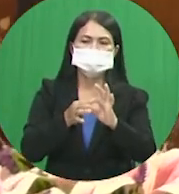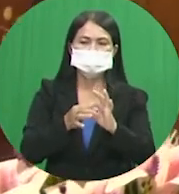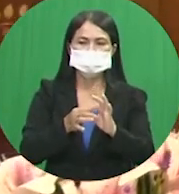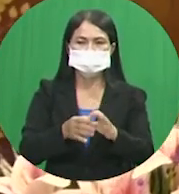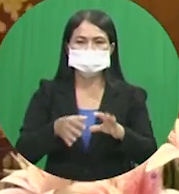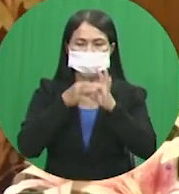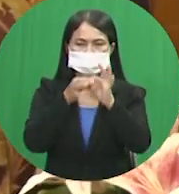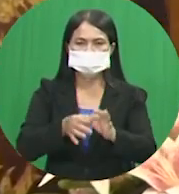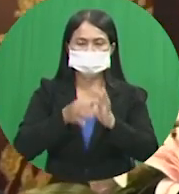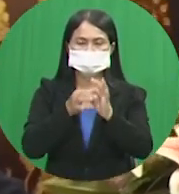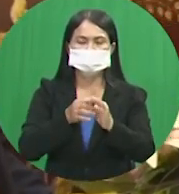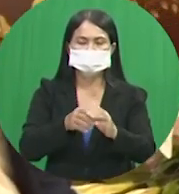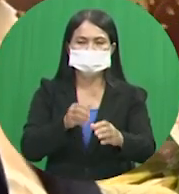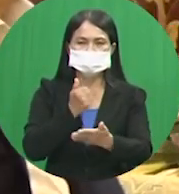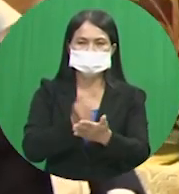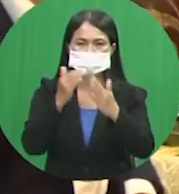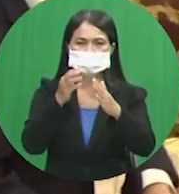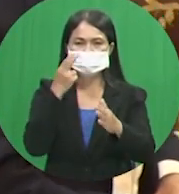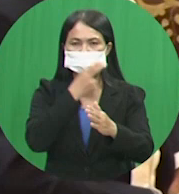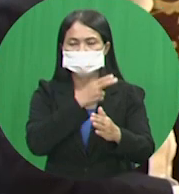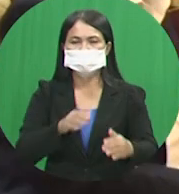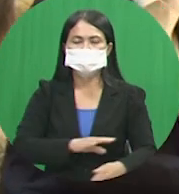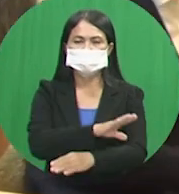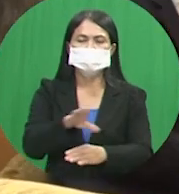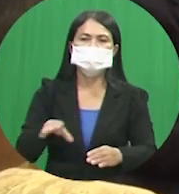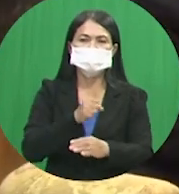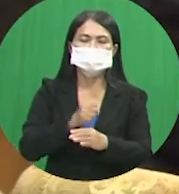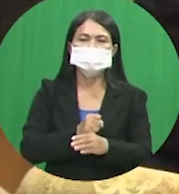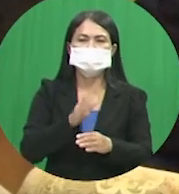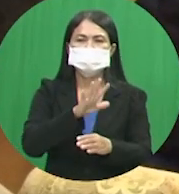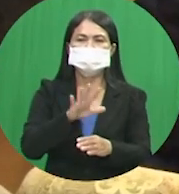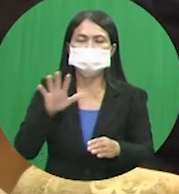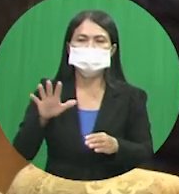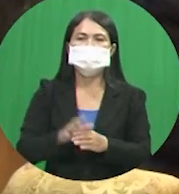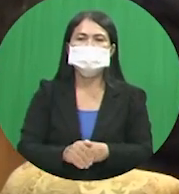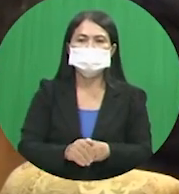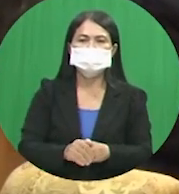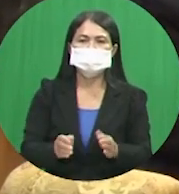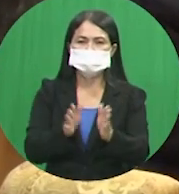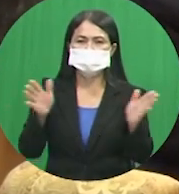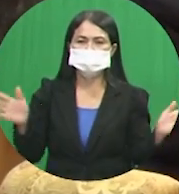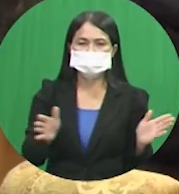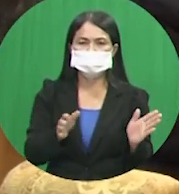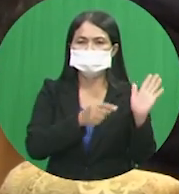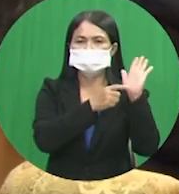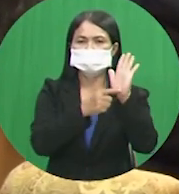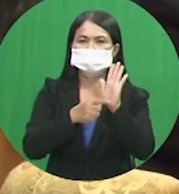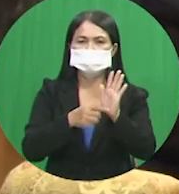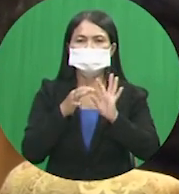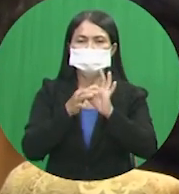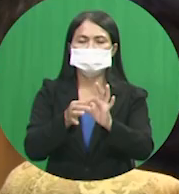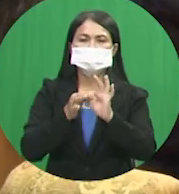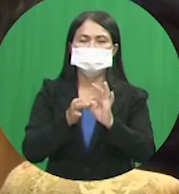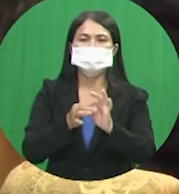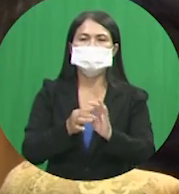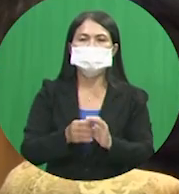กษัตริย์ปฏิบัติการการทูตระเวียงเวียดนามกัมพูชีเลือกตีห้าสปรัมอย่างถมได้ไปบังฮานปีกตำแหน่งตำนอง